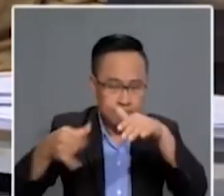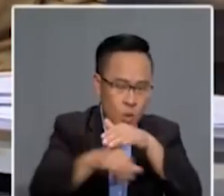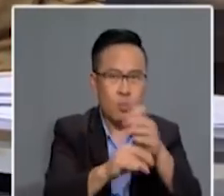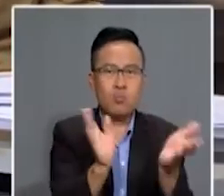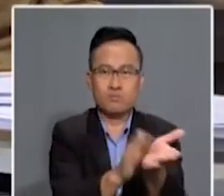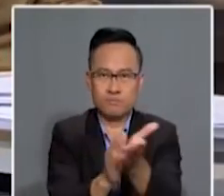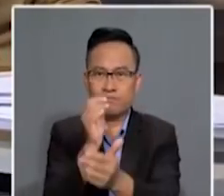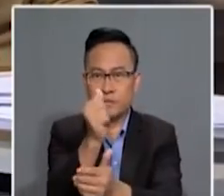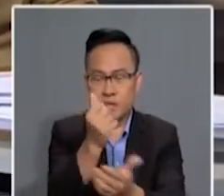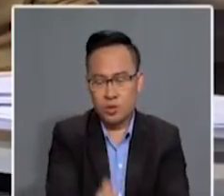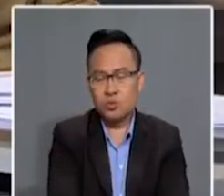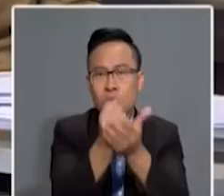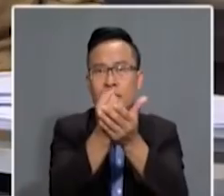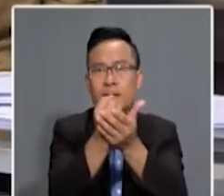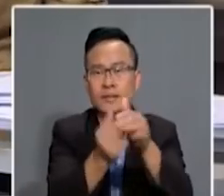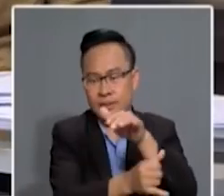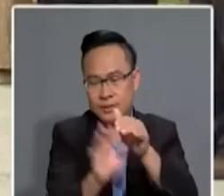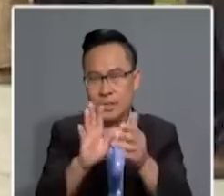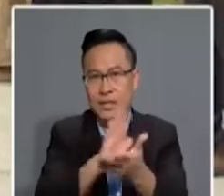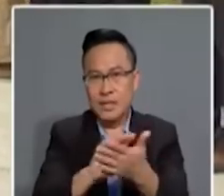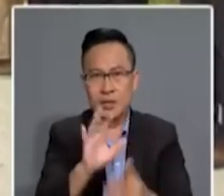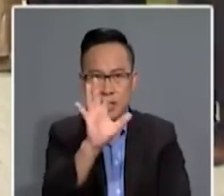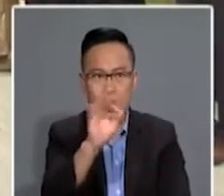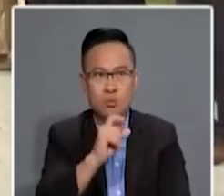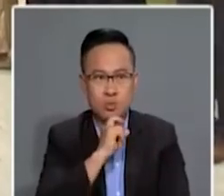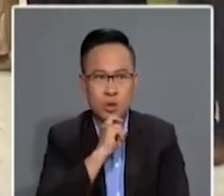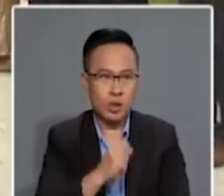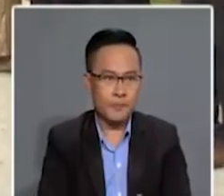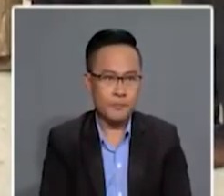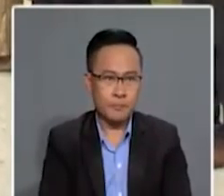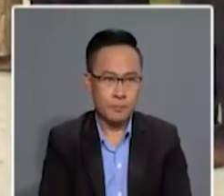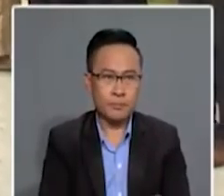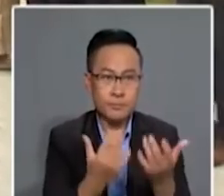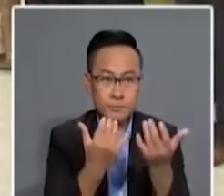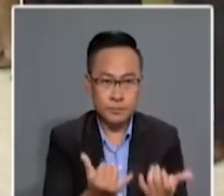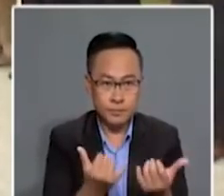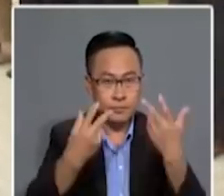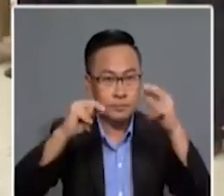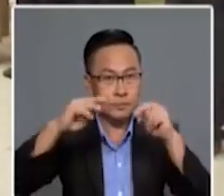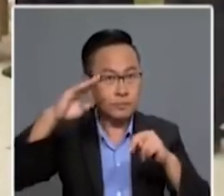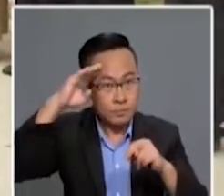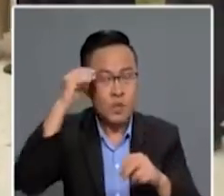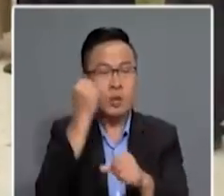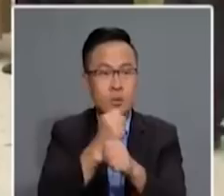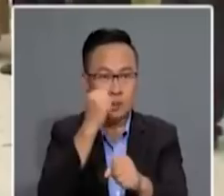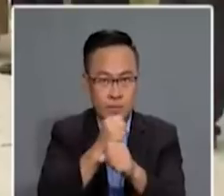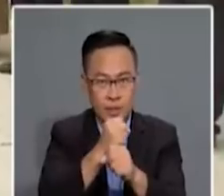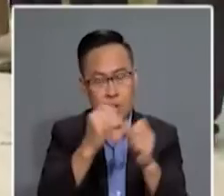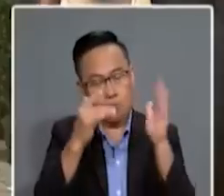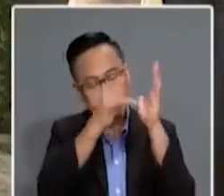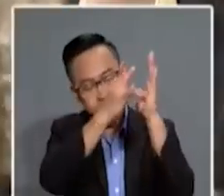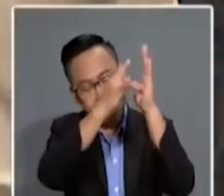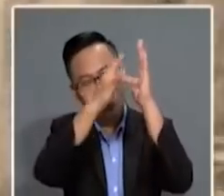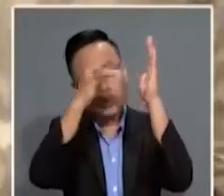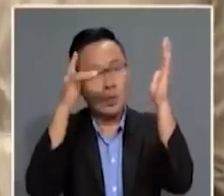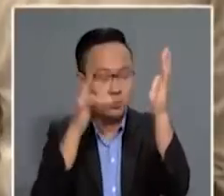ชีวิตออกจากถ้ำหลวงได้อย่างปลอดภัยค่ะวันนี้พลเอกประยุทธ์จันทร์โอชานายกรัฐมนตรีมีภารกิจลงพื้นที่ติดต